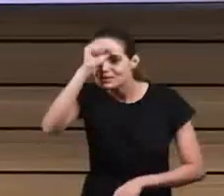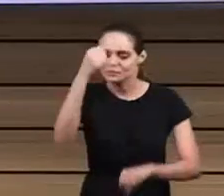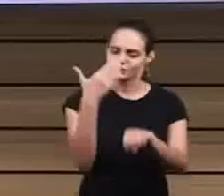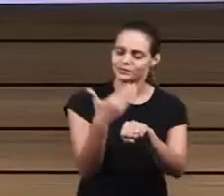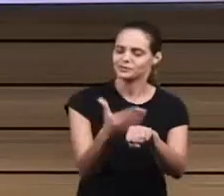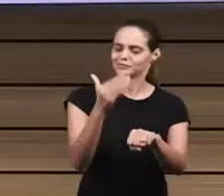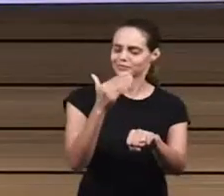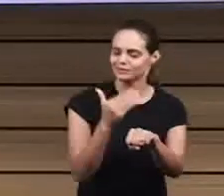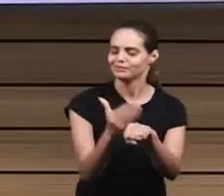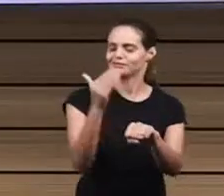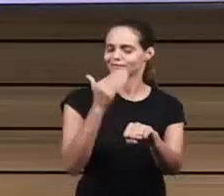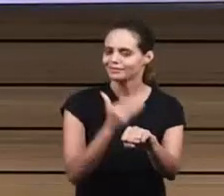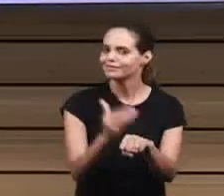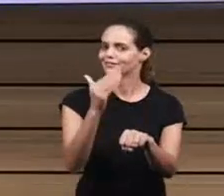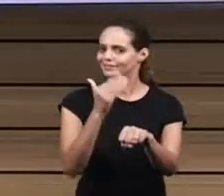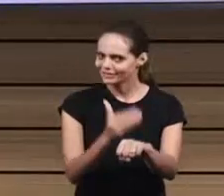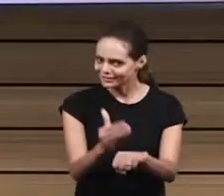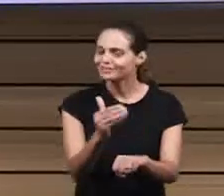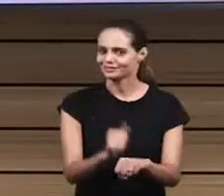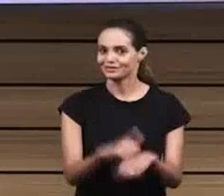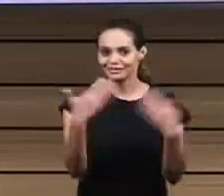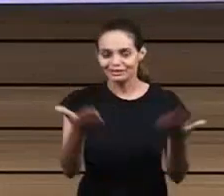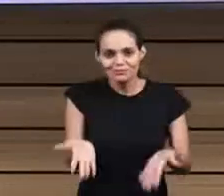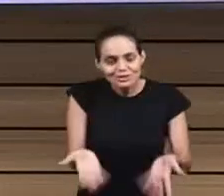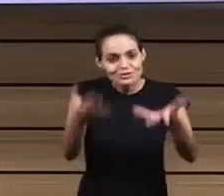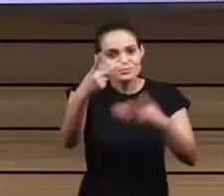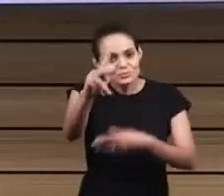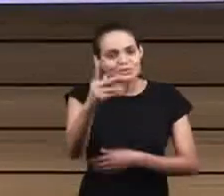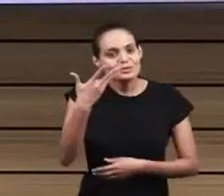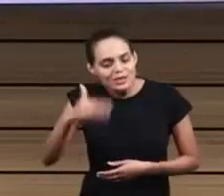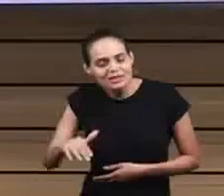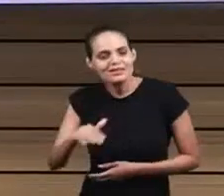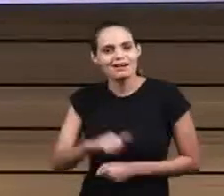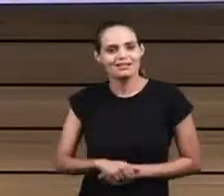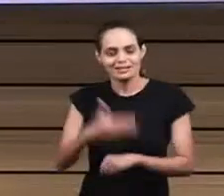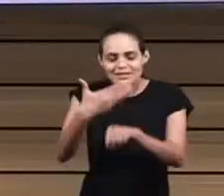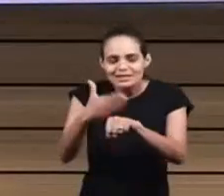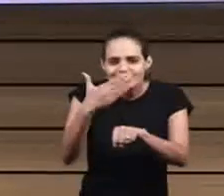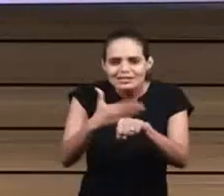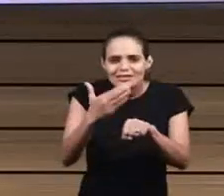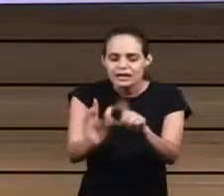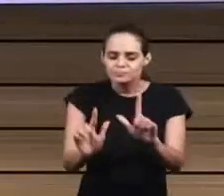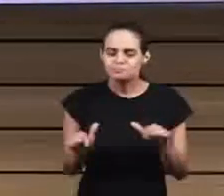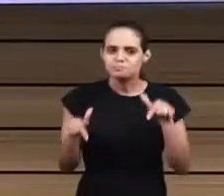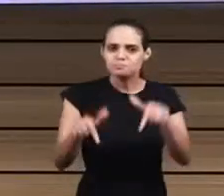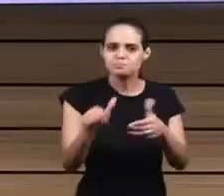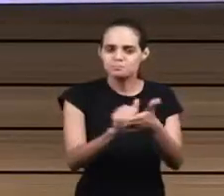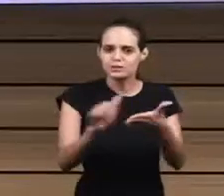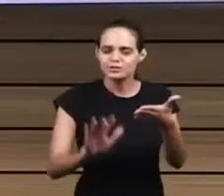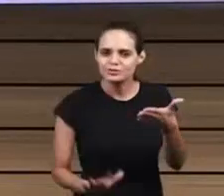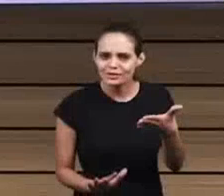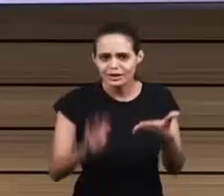erneut versuchen wird. So wie wir auch. Wir lernen, indem wir trainieren und trainieren und